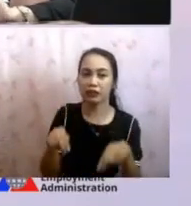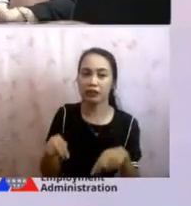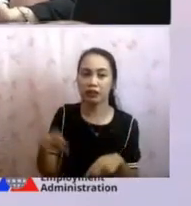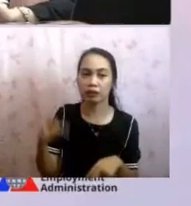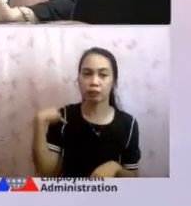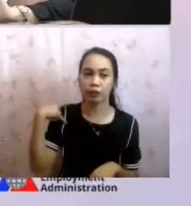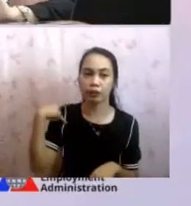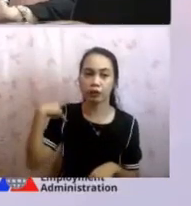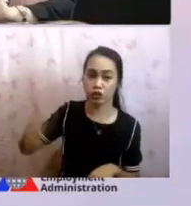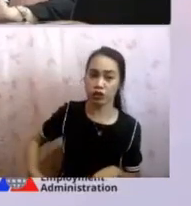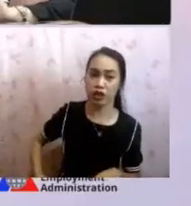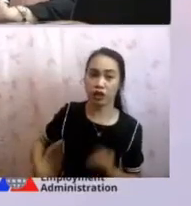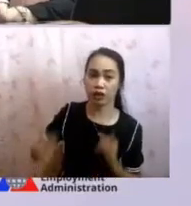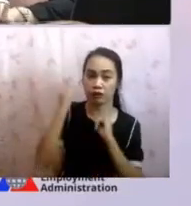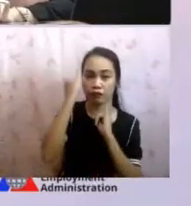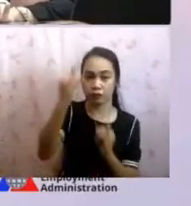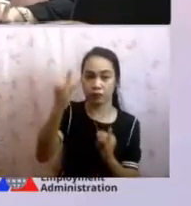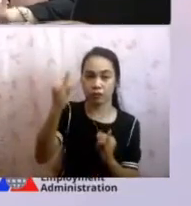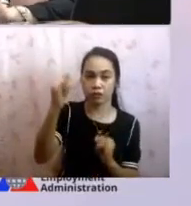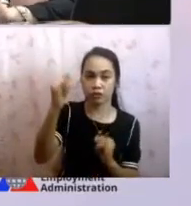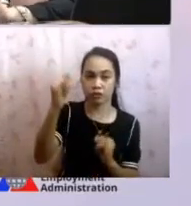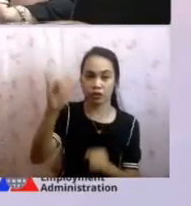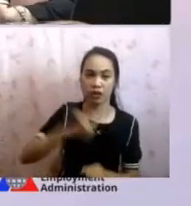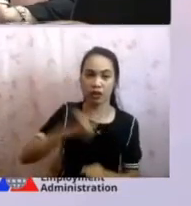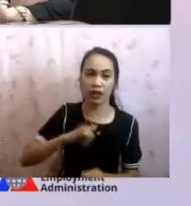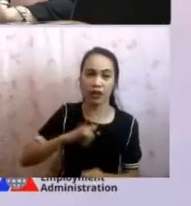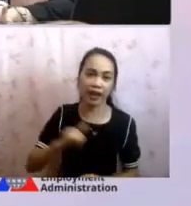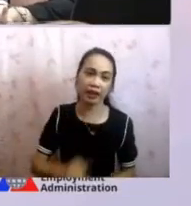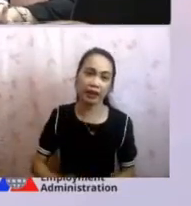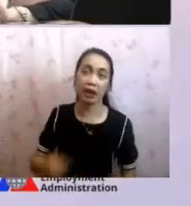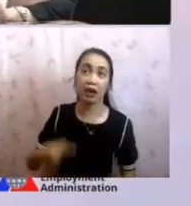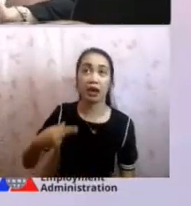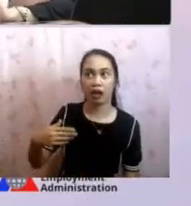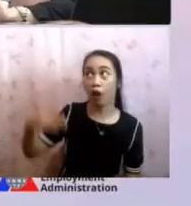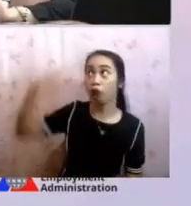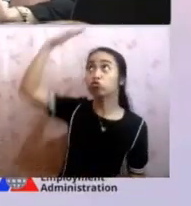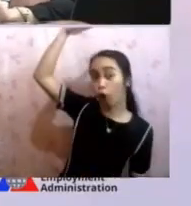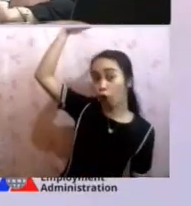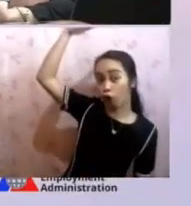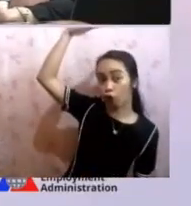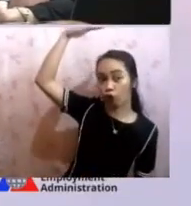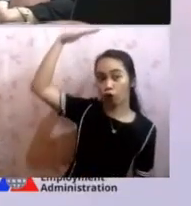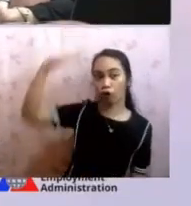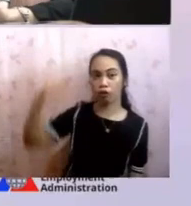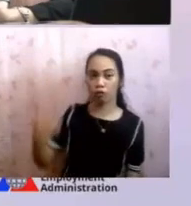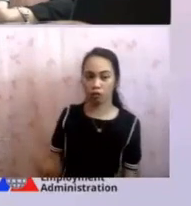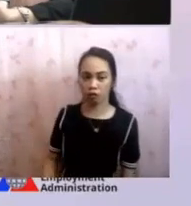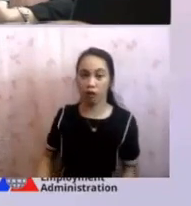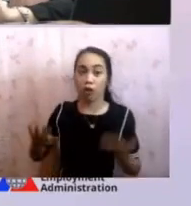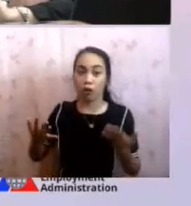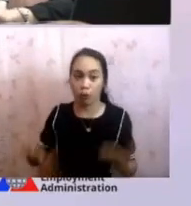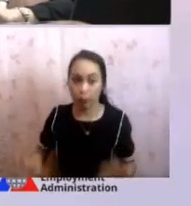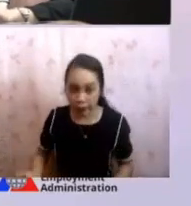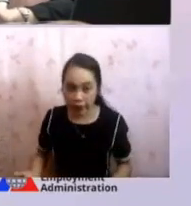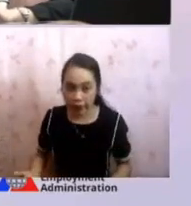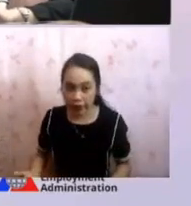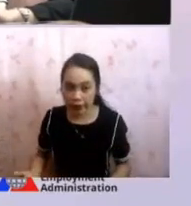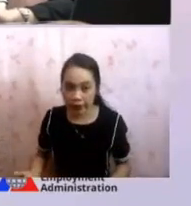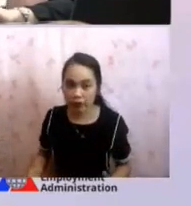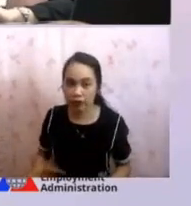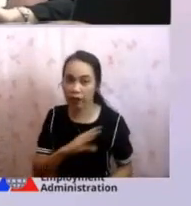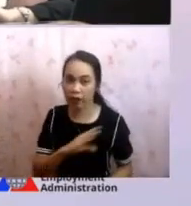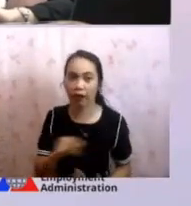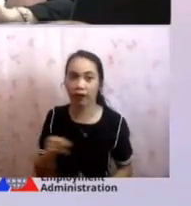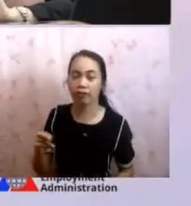religious belief. Okay? So, kay wala man ta manimba, so dili siya, no need na religious belief. Wala sa ka nang apply og kuan, wala sa ka